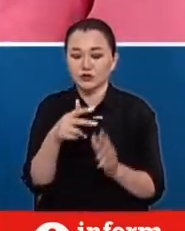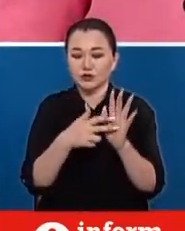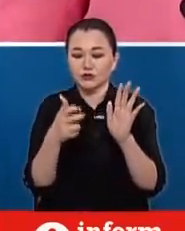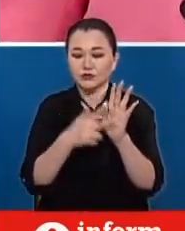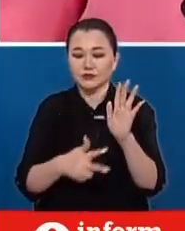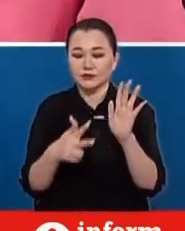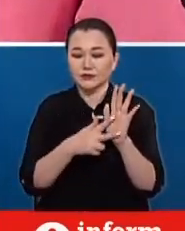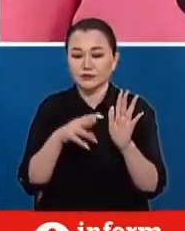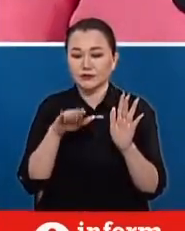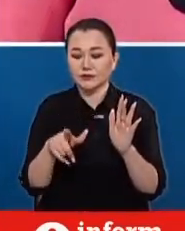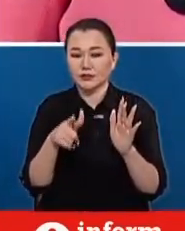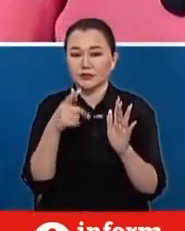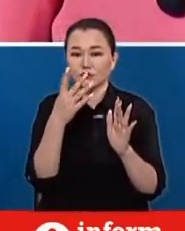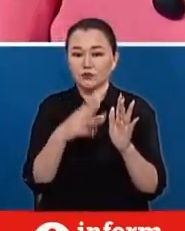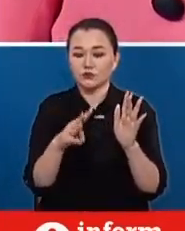34888 теңгеден